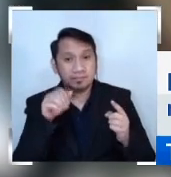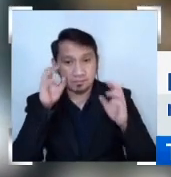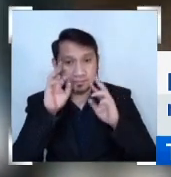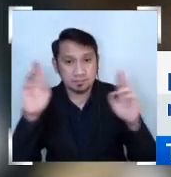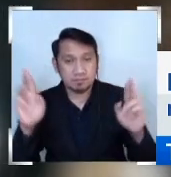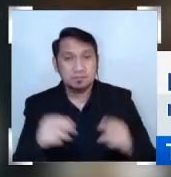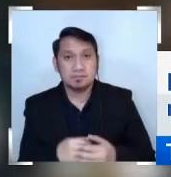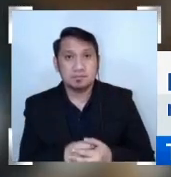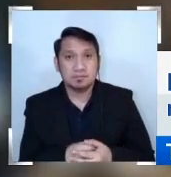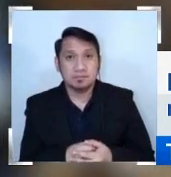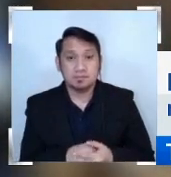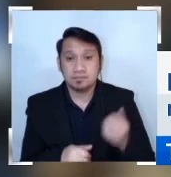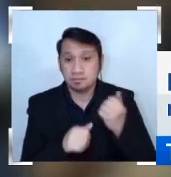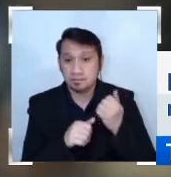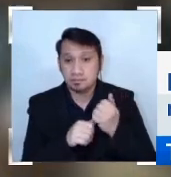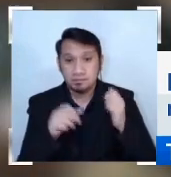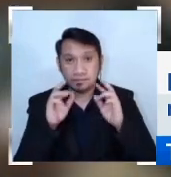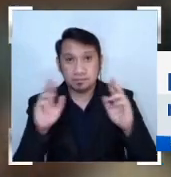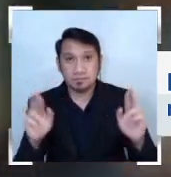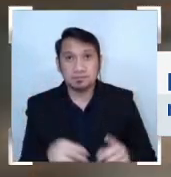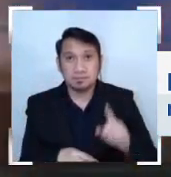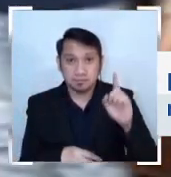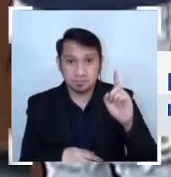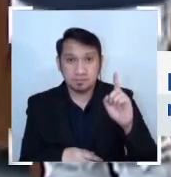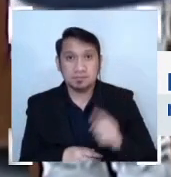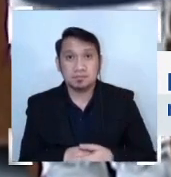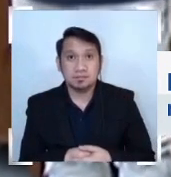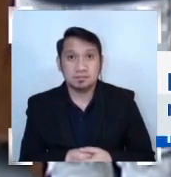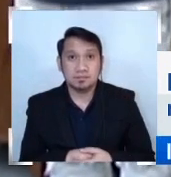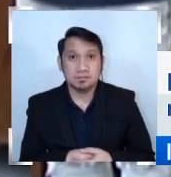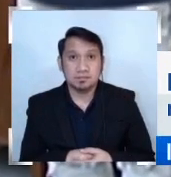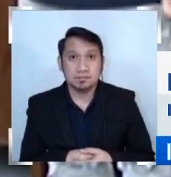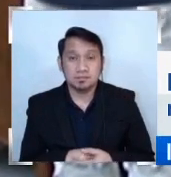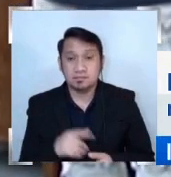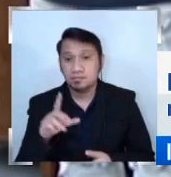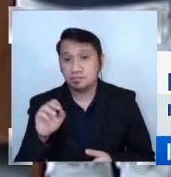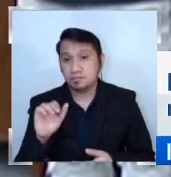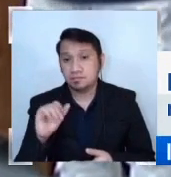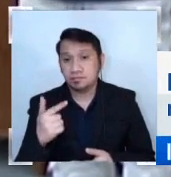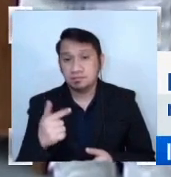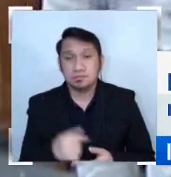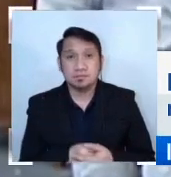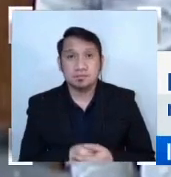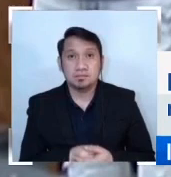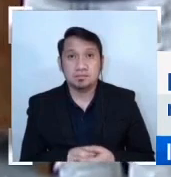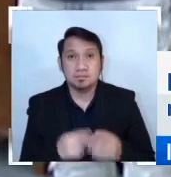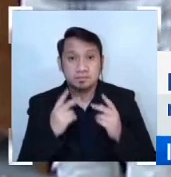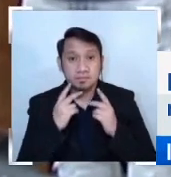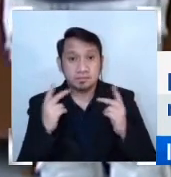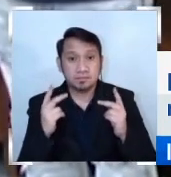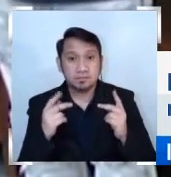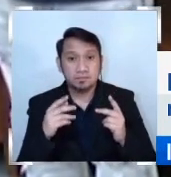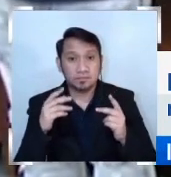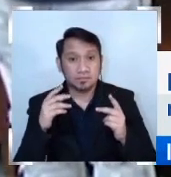Ang kanyang vice-alkalde ay si Bienvenido de Guzman II. Sa Lawag City, Ilocos Norte, iprinoklama naman bilang alkalde si